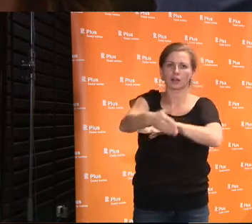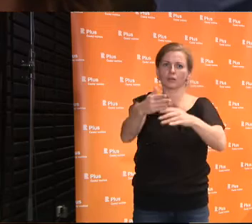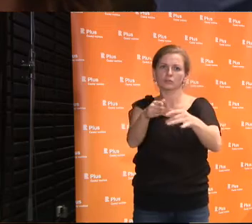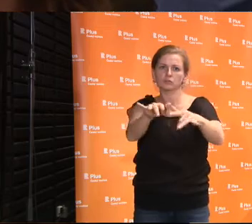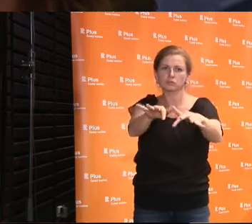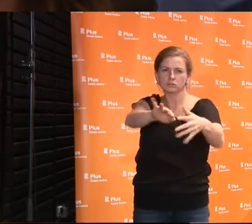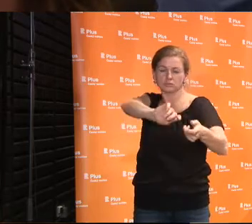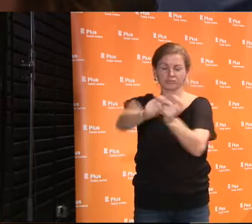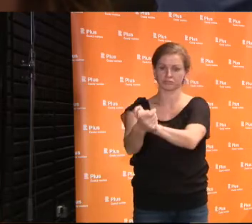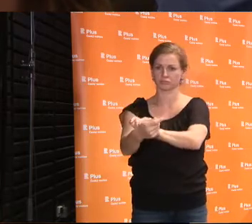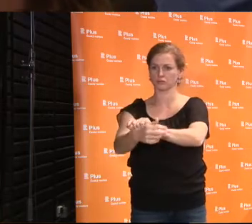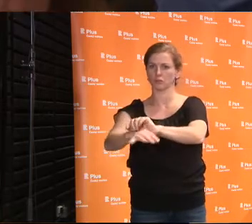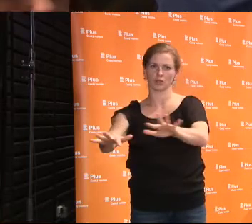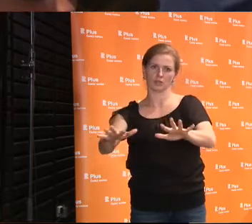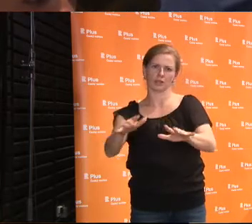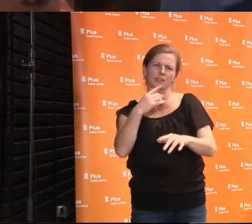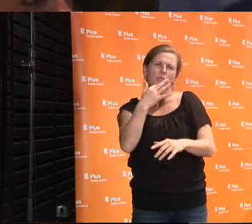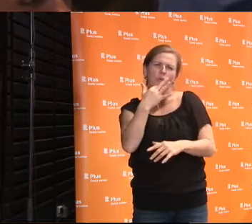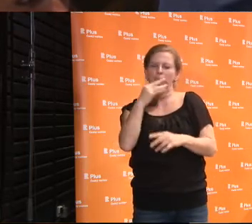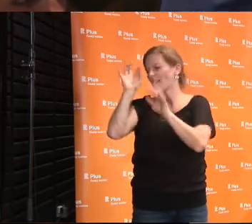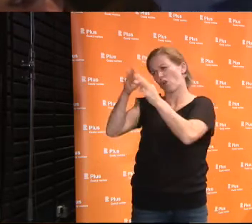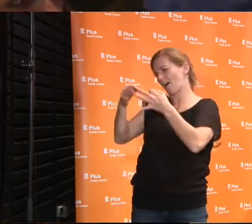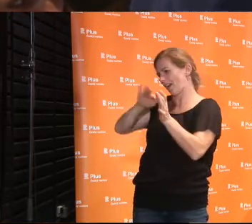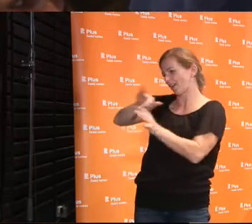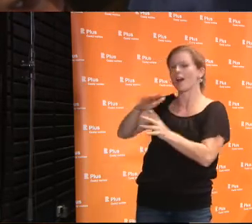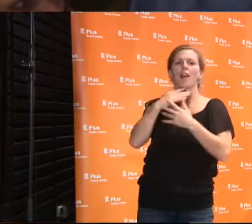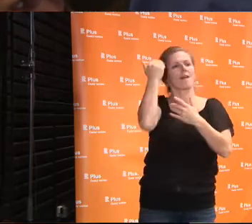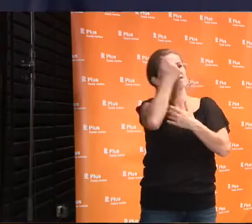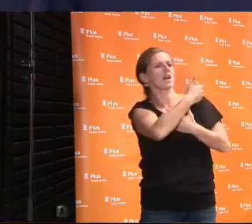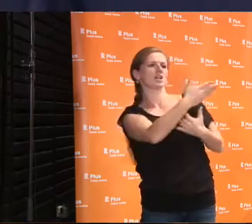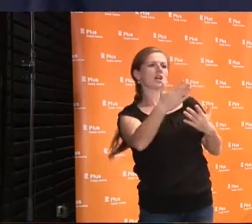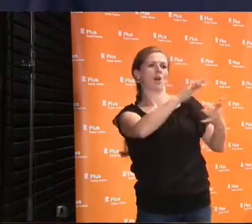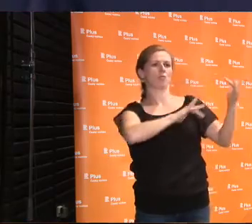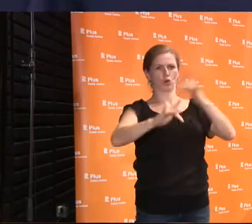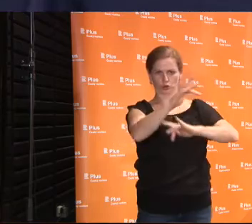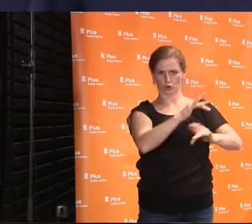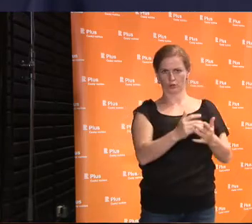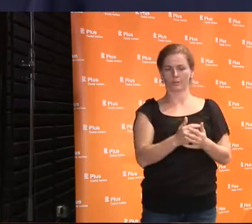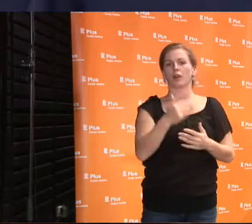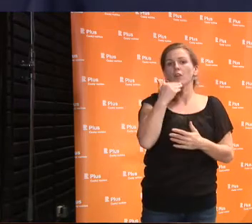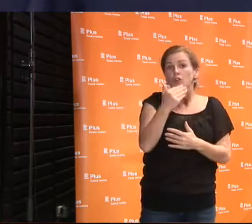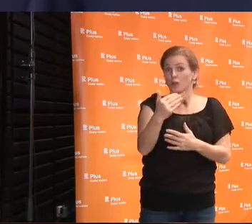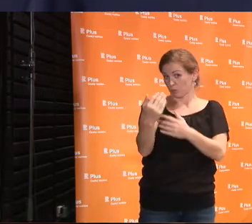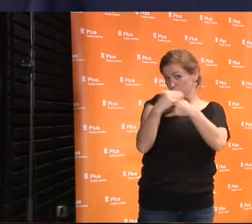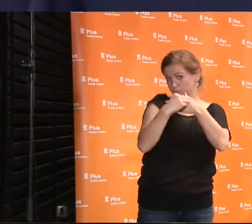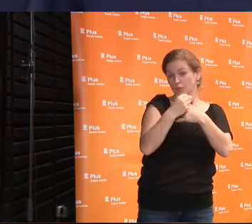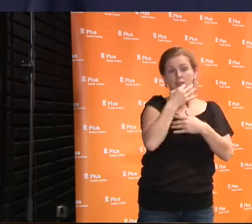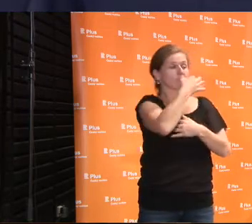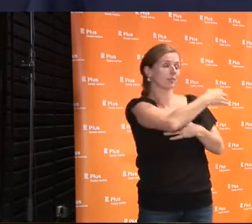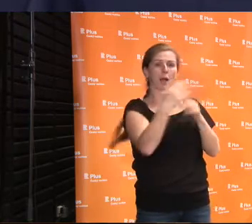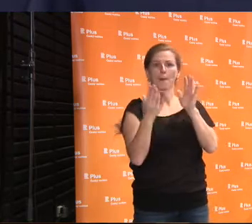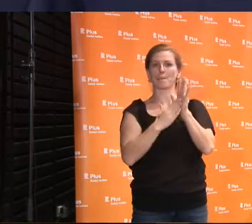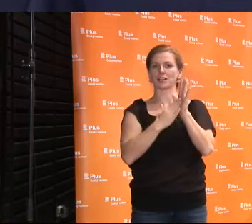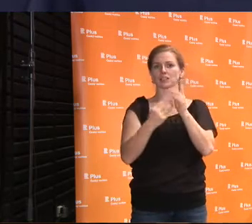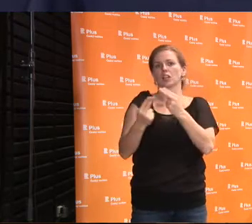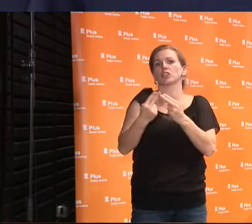spíš jakoby v tom veřejném prostoru. Děkuji vám za dotaz a za podnět do diskuze. Zeptám se pana profesora Maříka na ta rizika, o